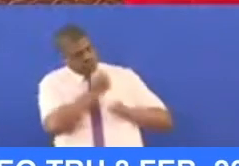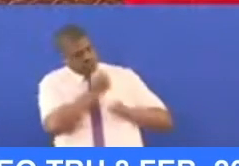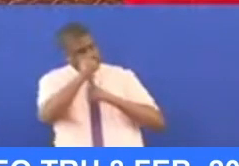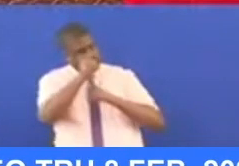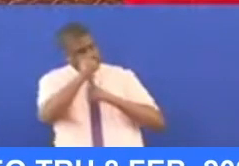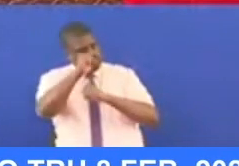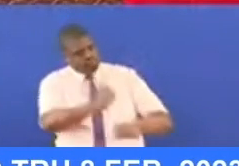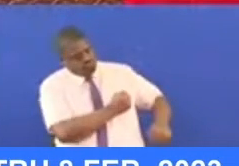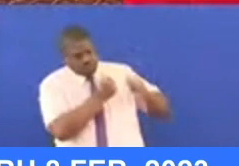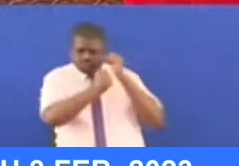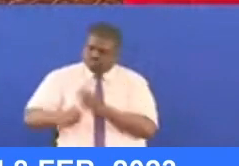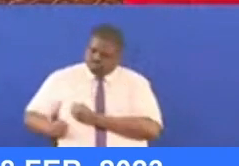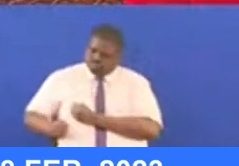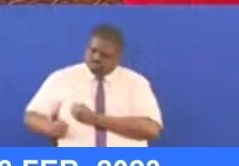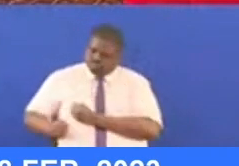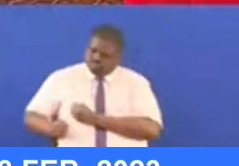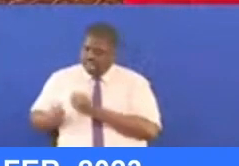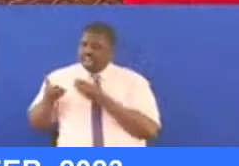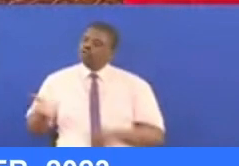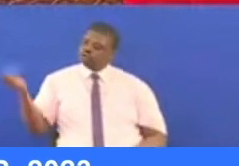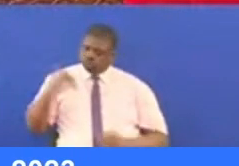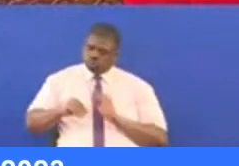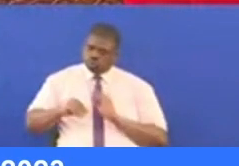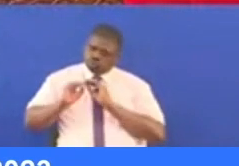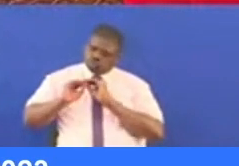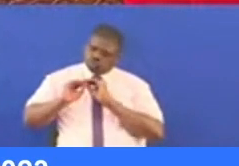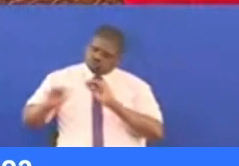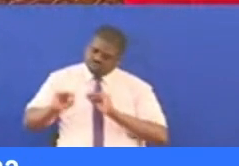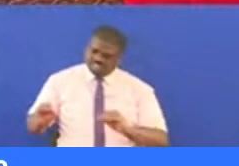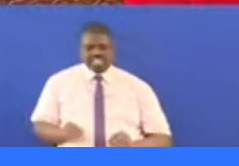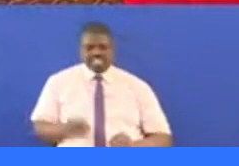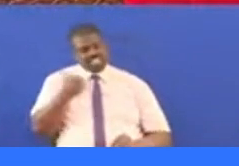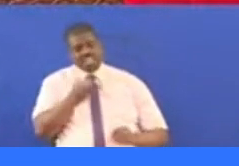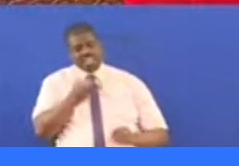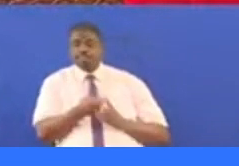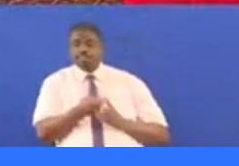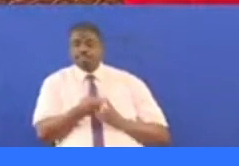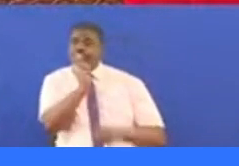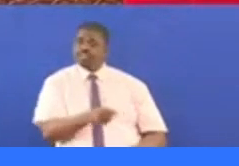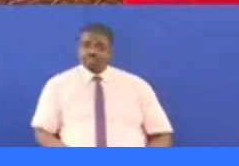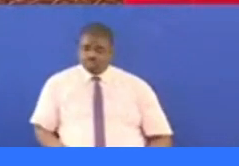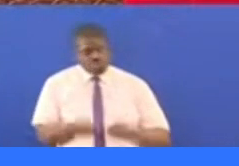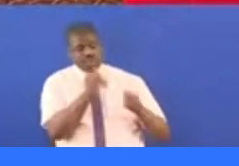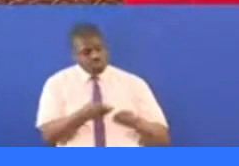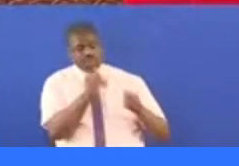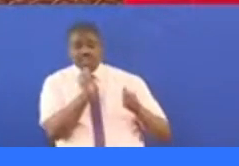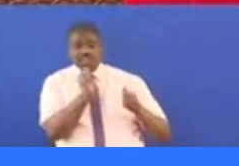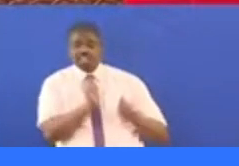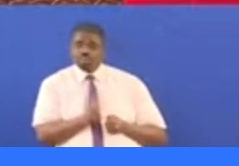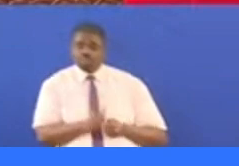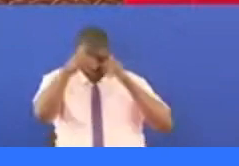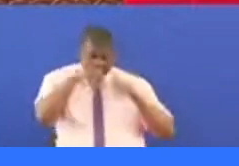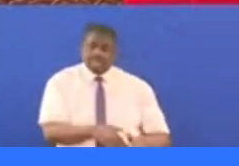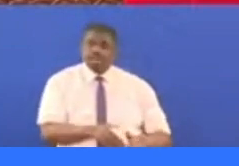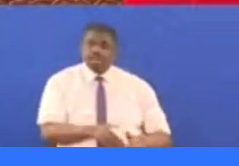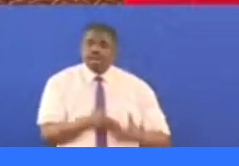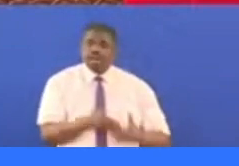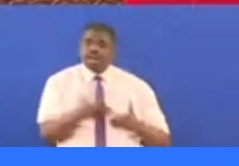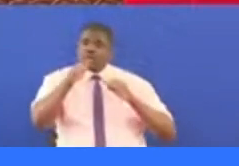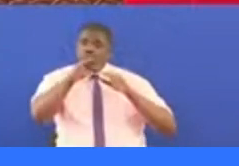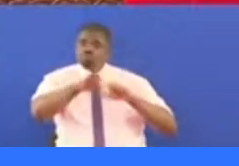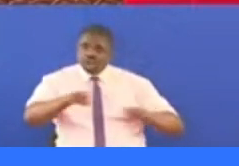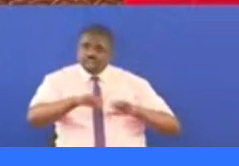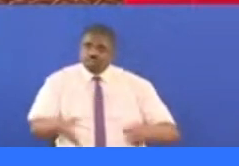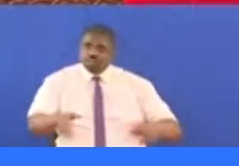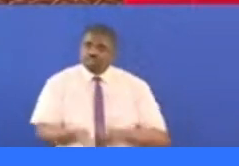eti ukamfundisha uvuvi kwa sababu serikali ina pesa za uvuvi, umpe na chombo, akizamia kwenye maji hawezi kuogelea,